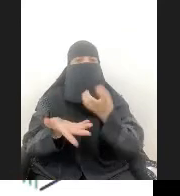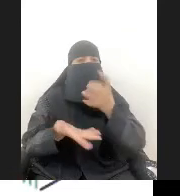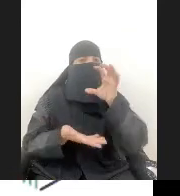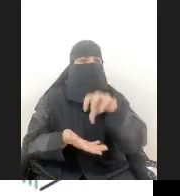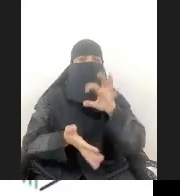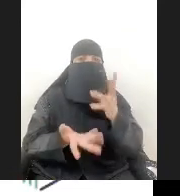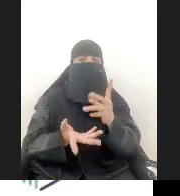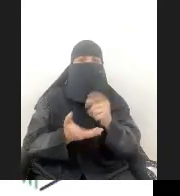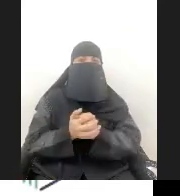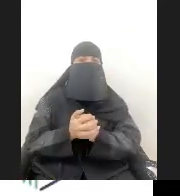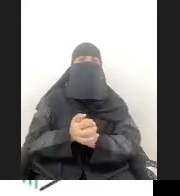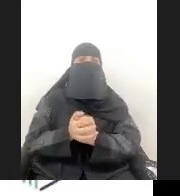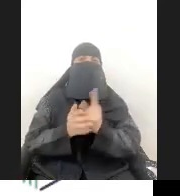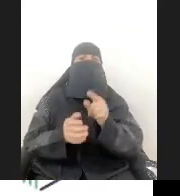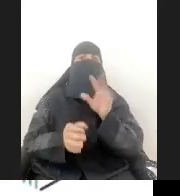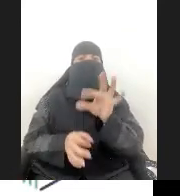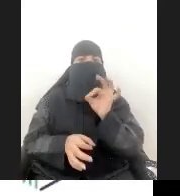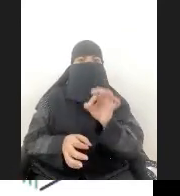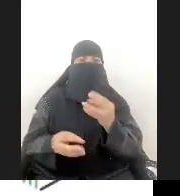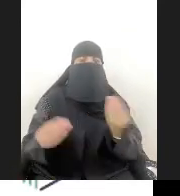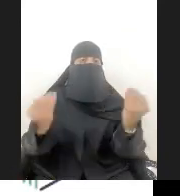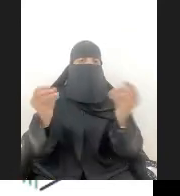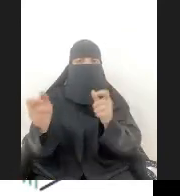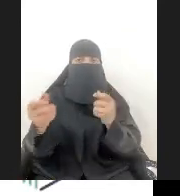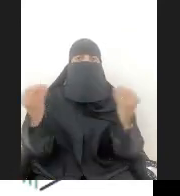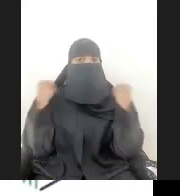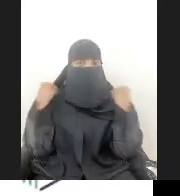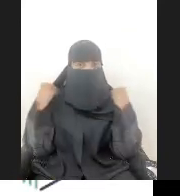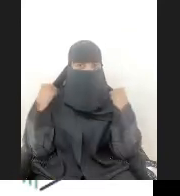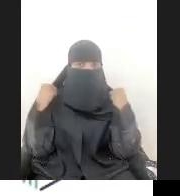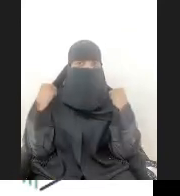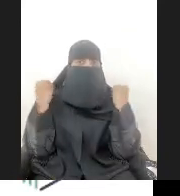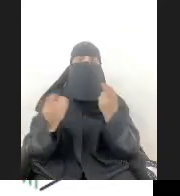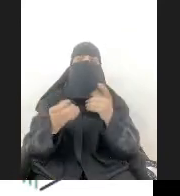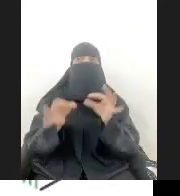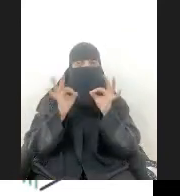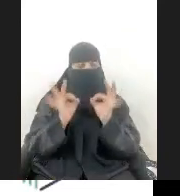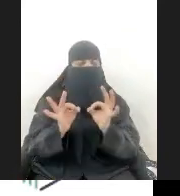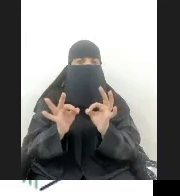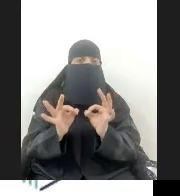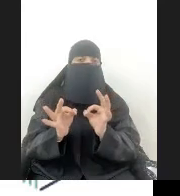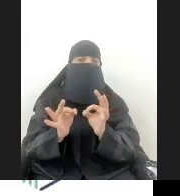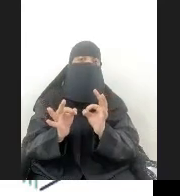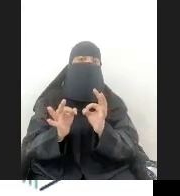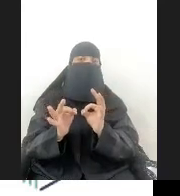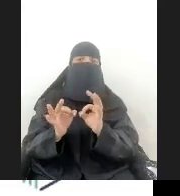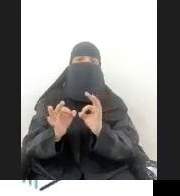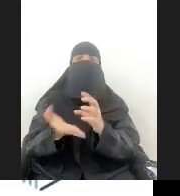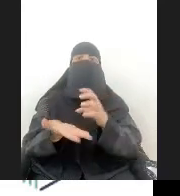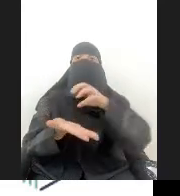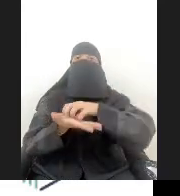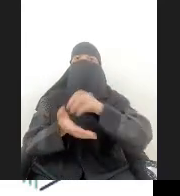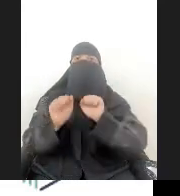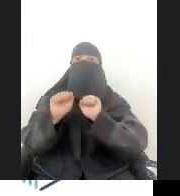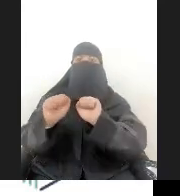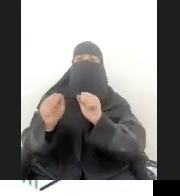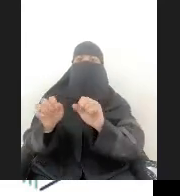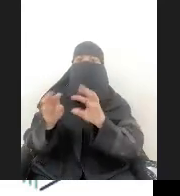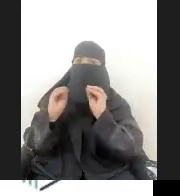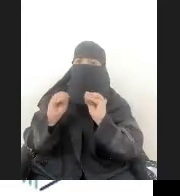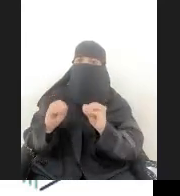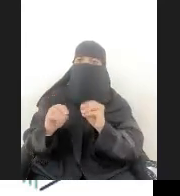الأنشطة المناسبة لماذا؟ لتلك البيئة الخاصة التي يتعلم فيها الطلاب. فأساليب التقييم ليست بالأمر